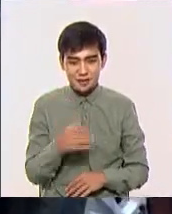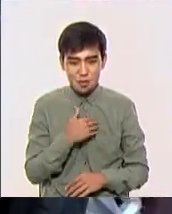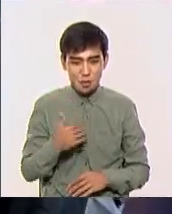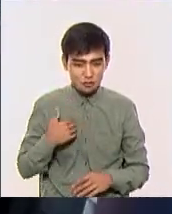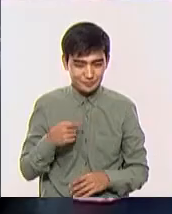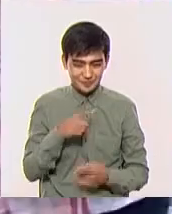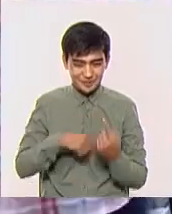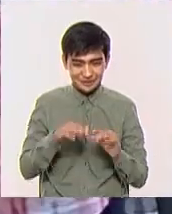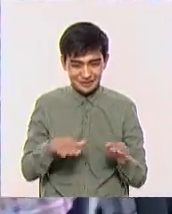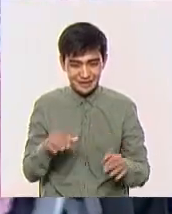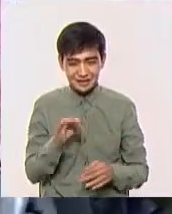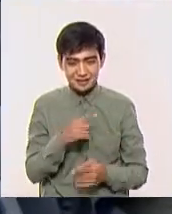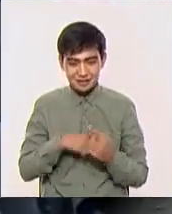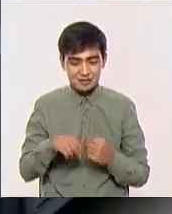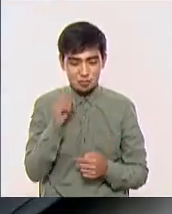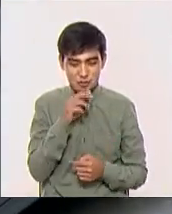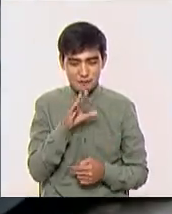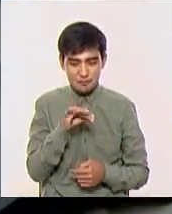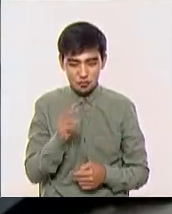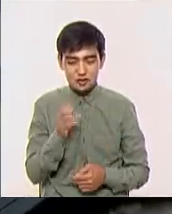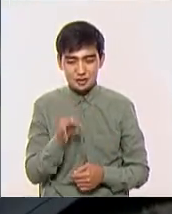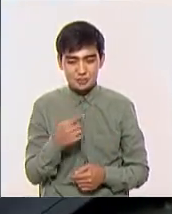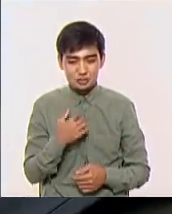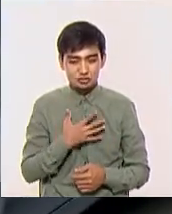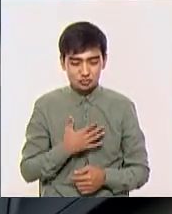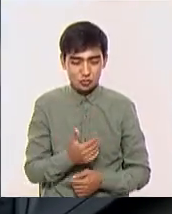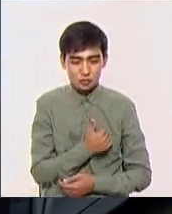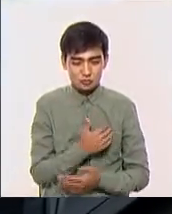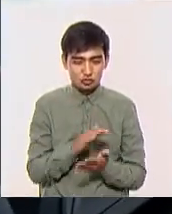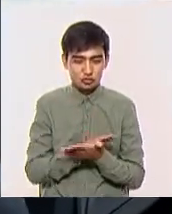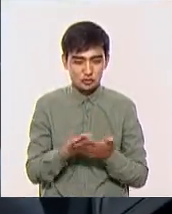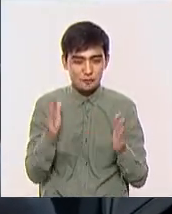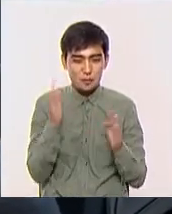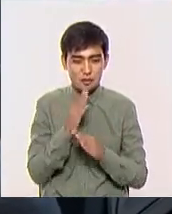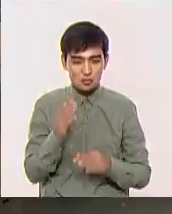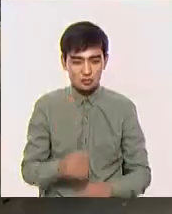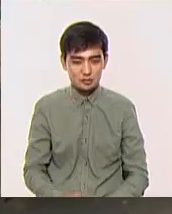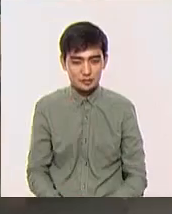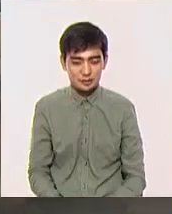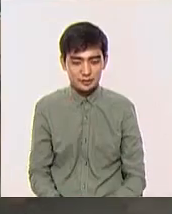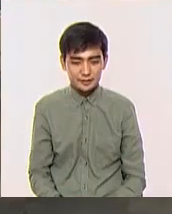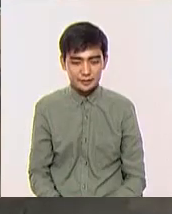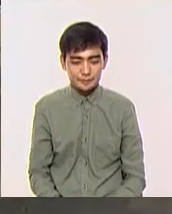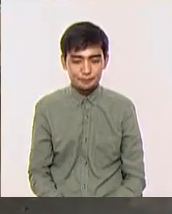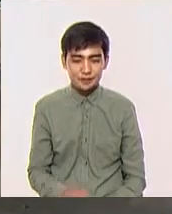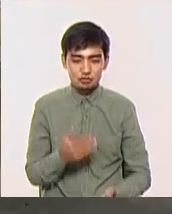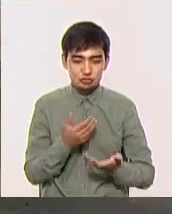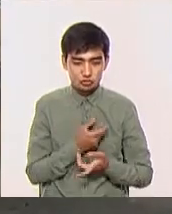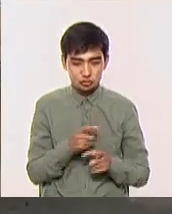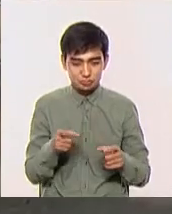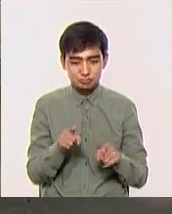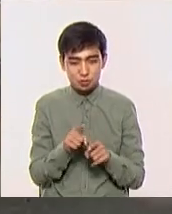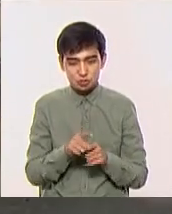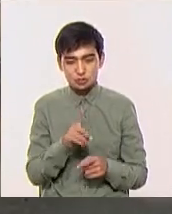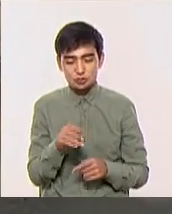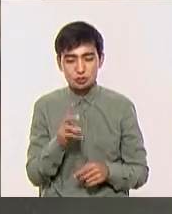нашим, наших детей и наших внуков. Мы хотим дышать чистым воздухом, чистым. Среди жителей есть и те, кто